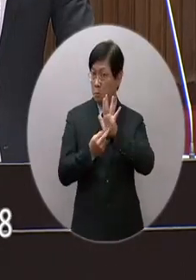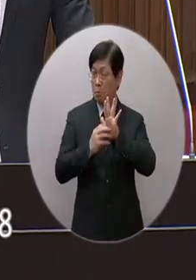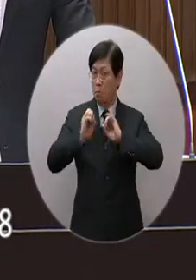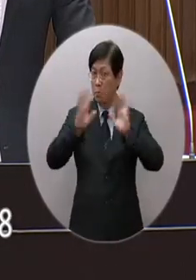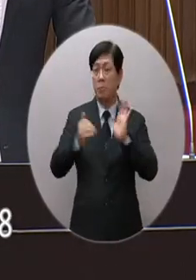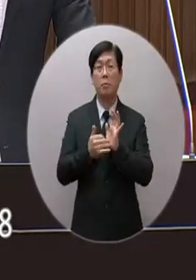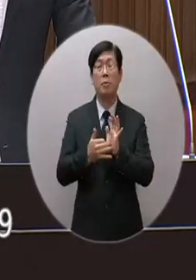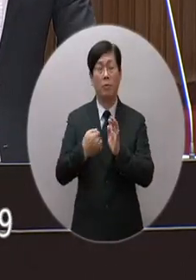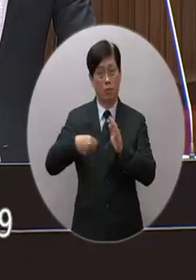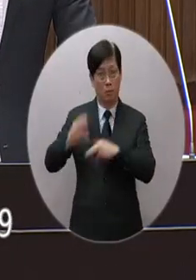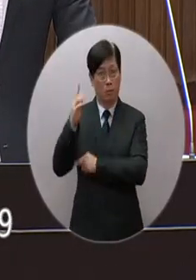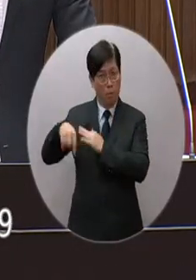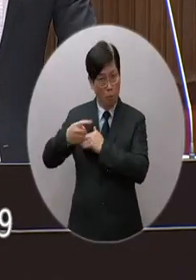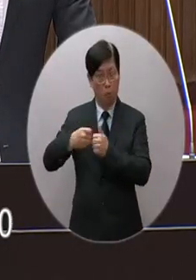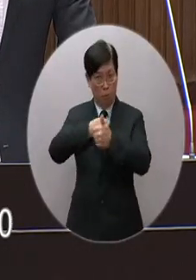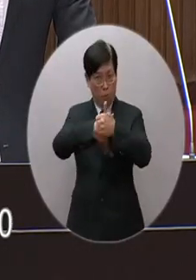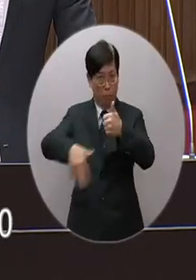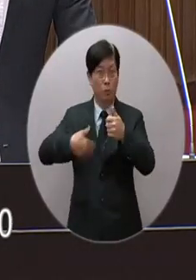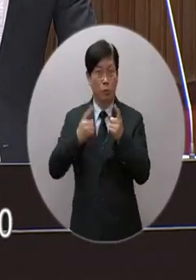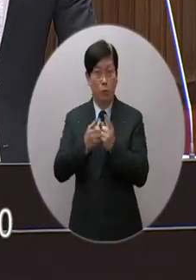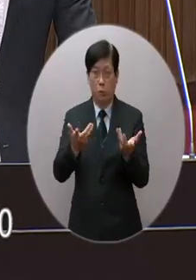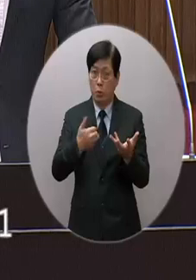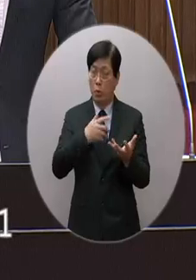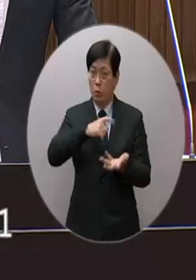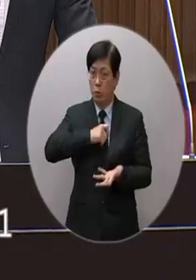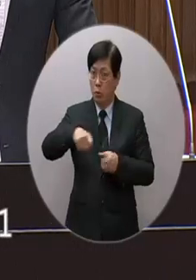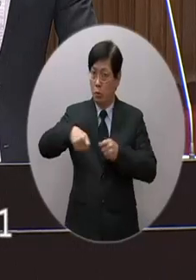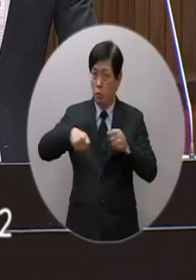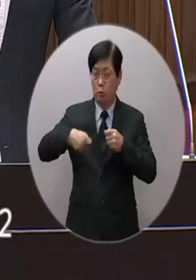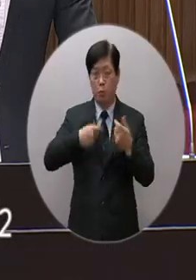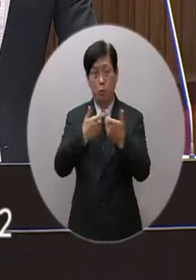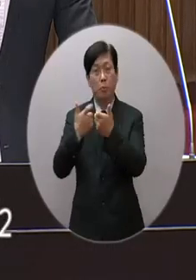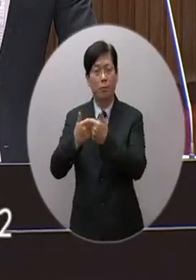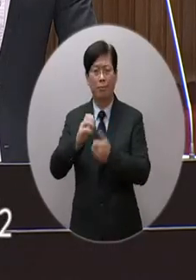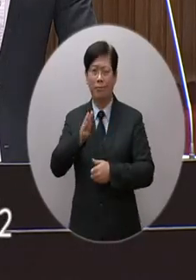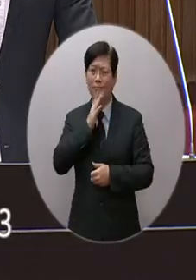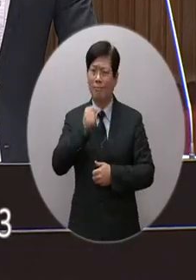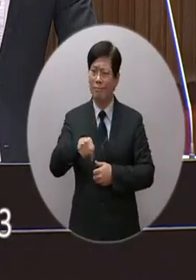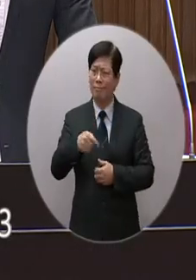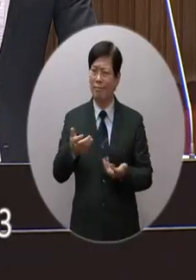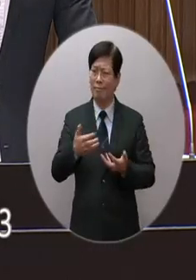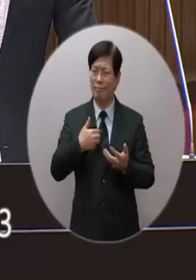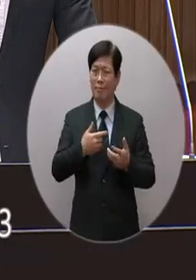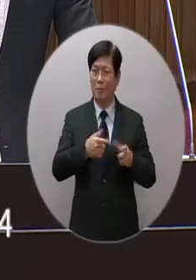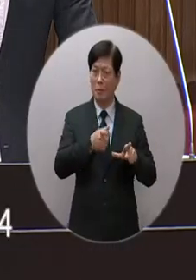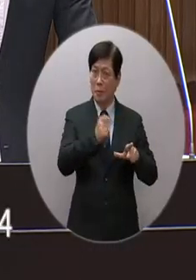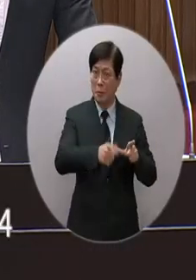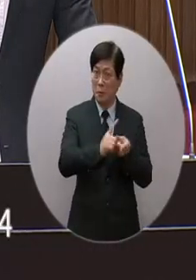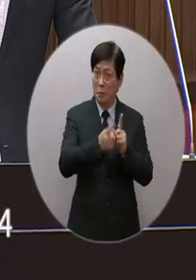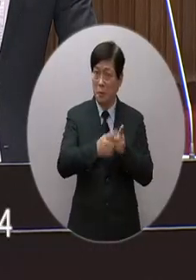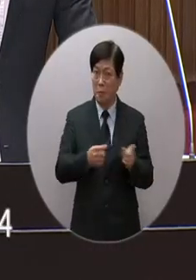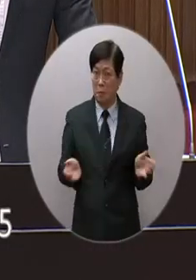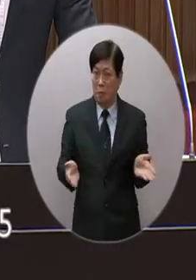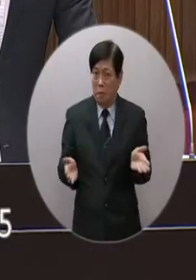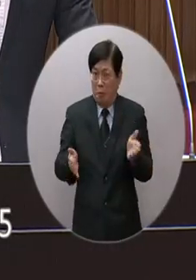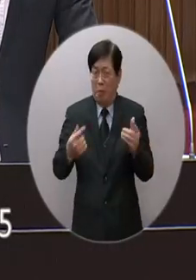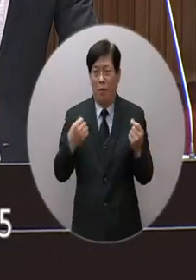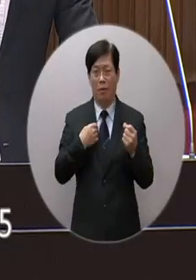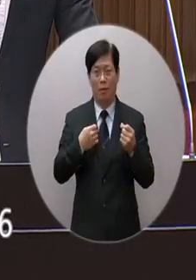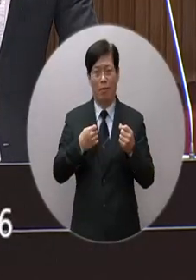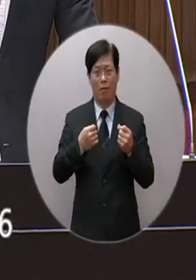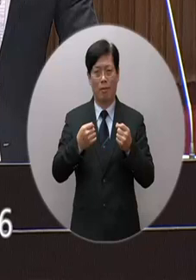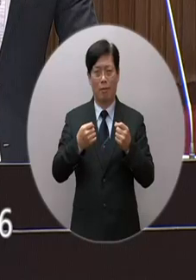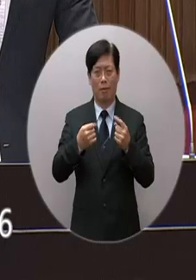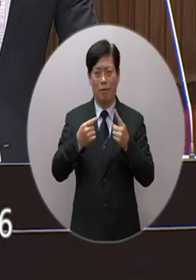嘛哈，然后我们行政院也有各单位对这个事情也提出一些看法。还是觉得在整个可能业者在行销过程里面造成这样的一个人